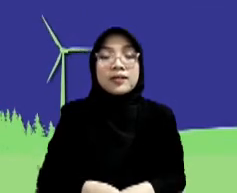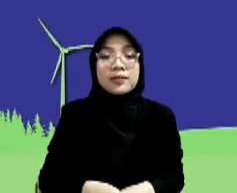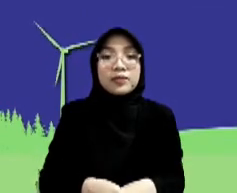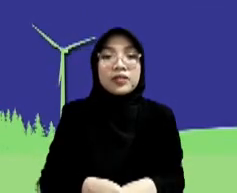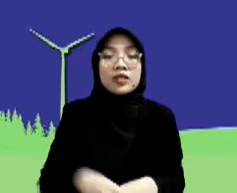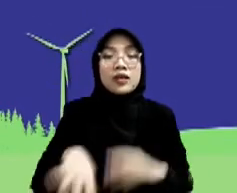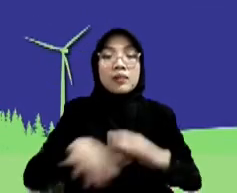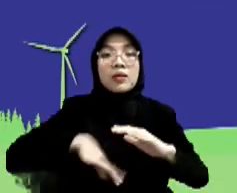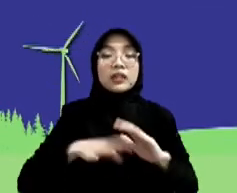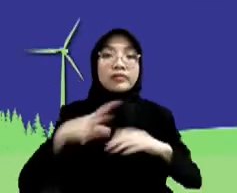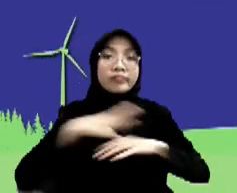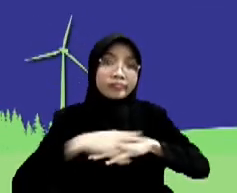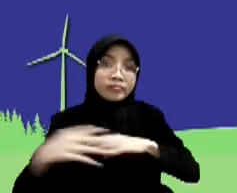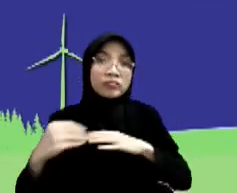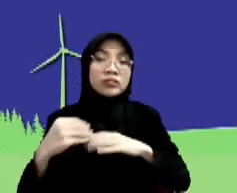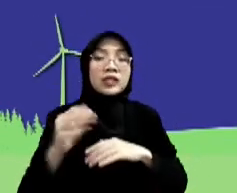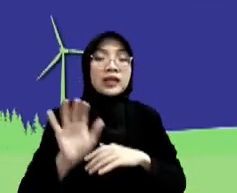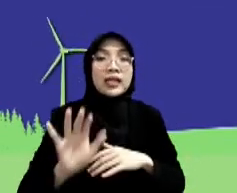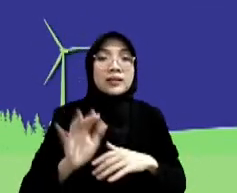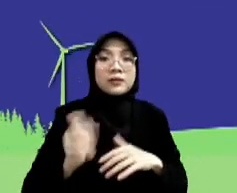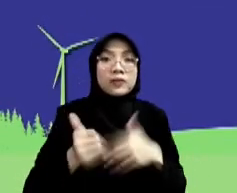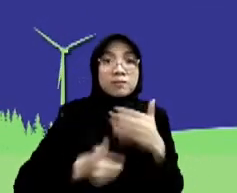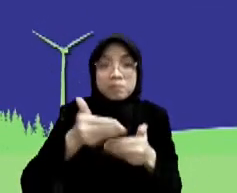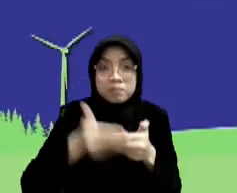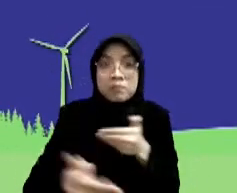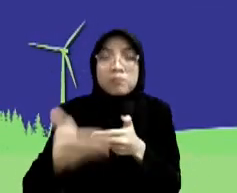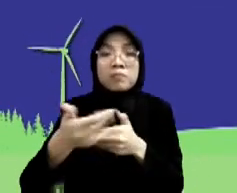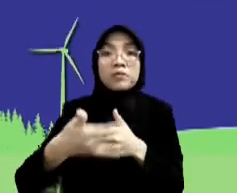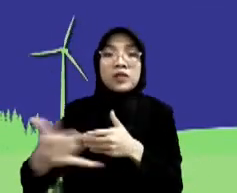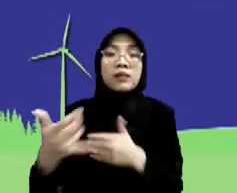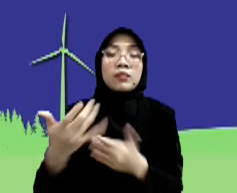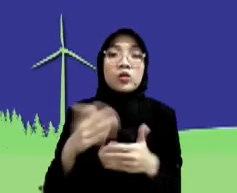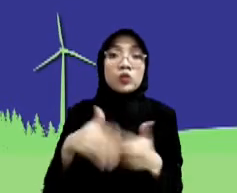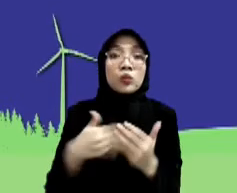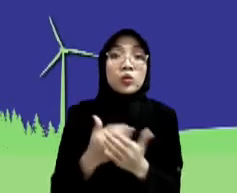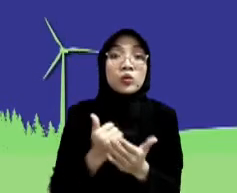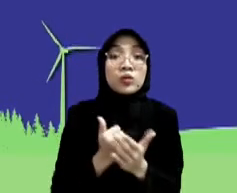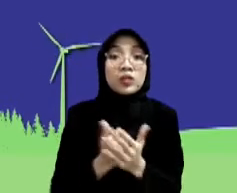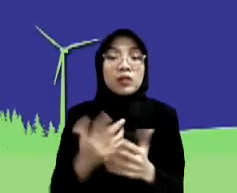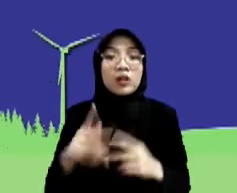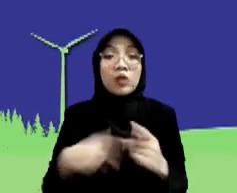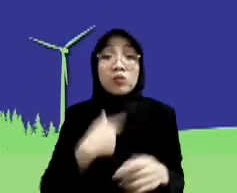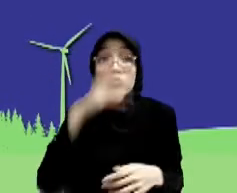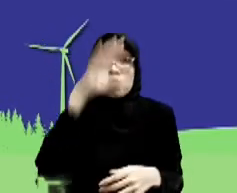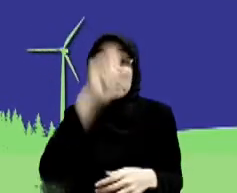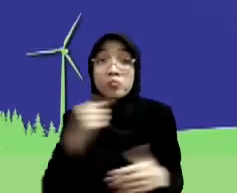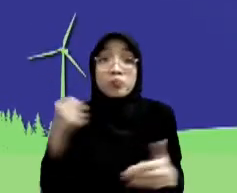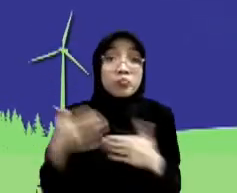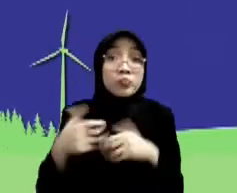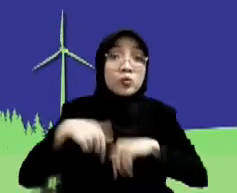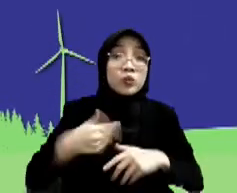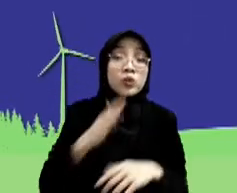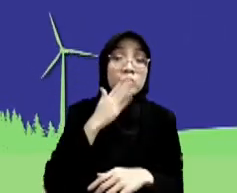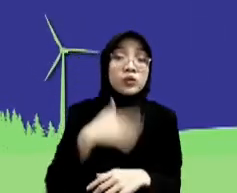berbasis Nature dan juga nanti e dan bisa sustainable Bu itu Eh kalau boleh tahu Bu selama ini sudah ada